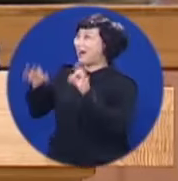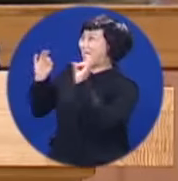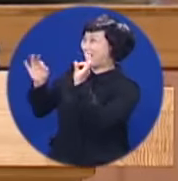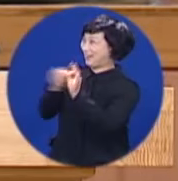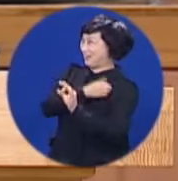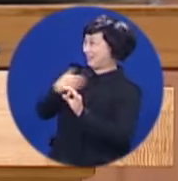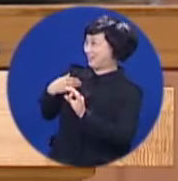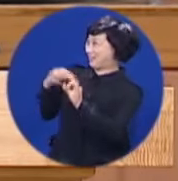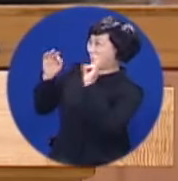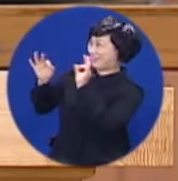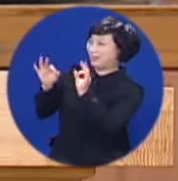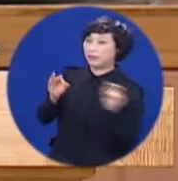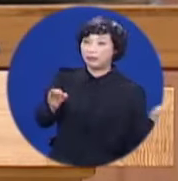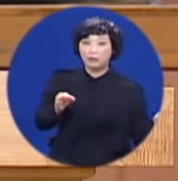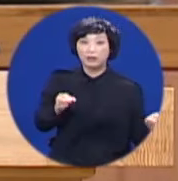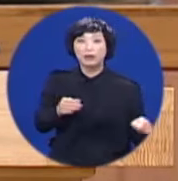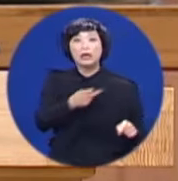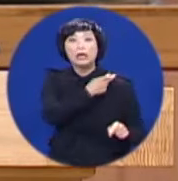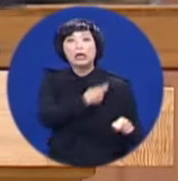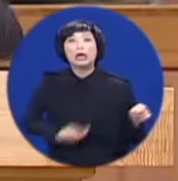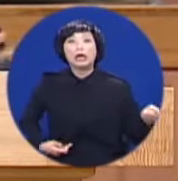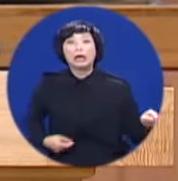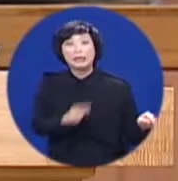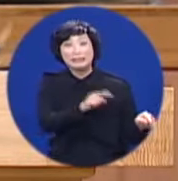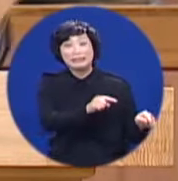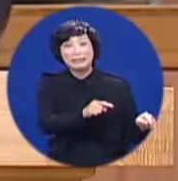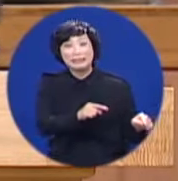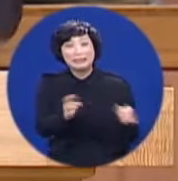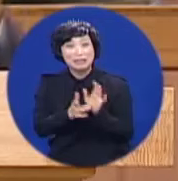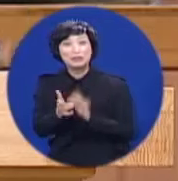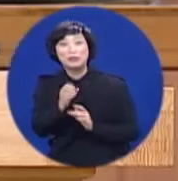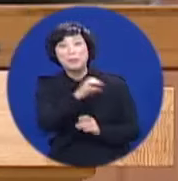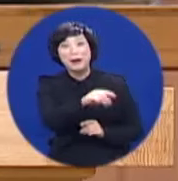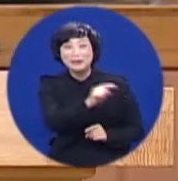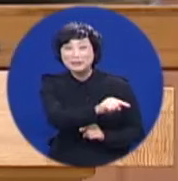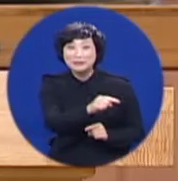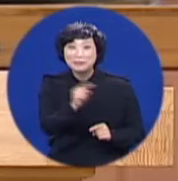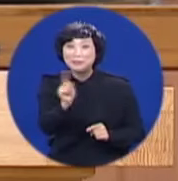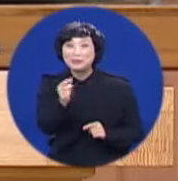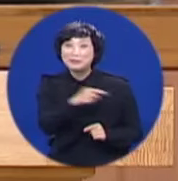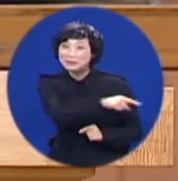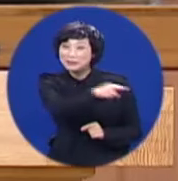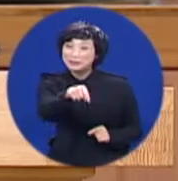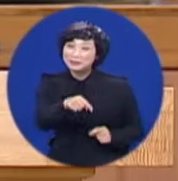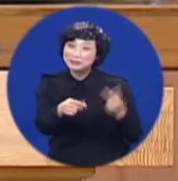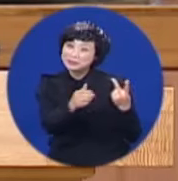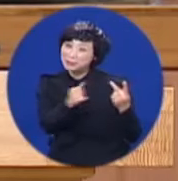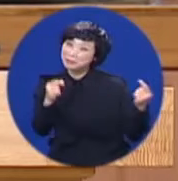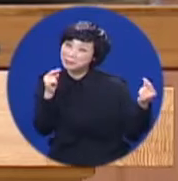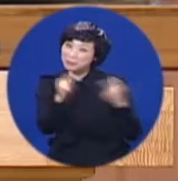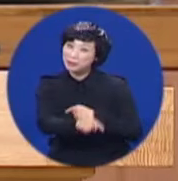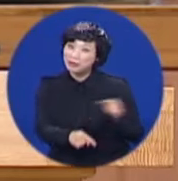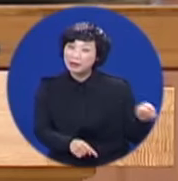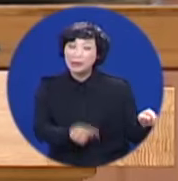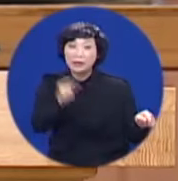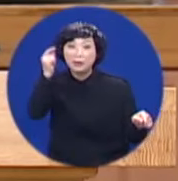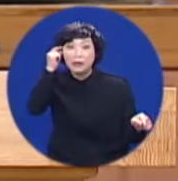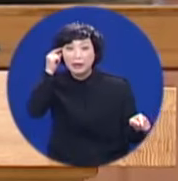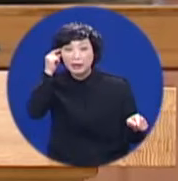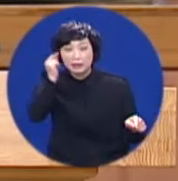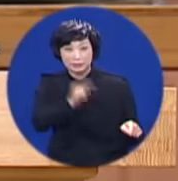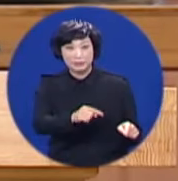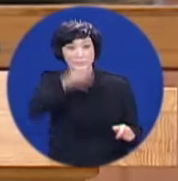거예요. 아직도 무슨 말인가를 예수님 자체를 몰라요. 왜 그러냐?